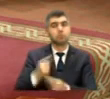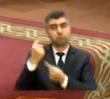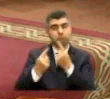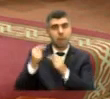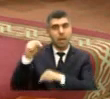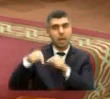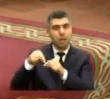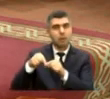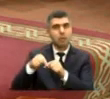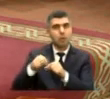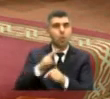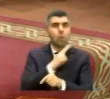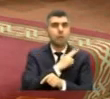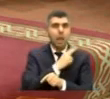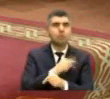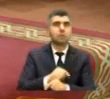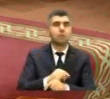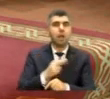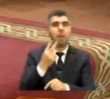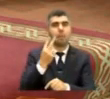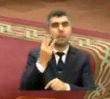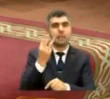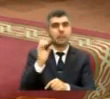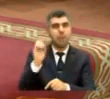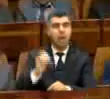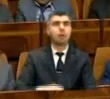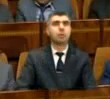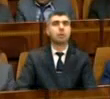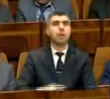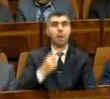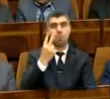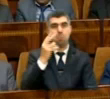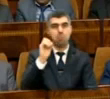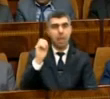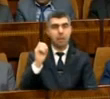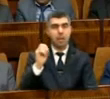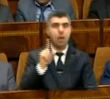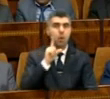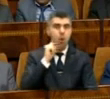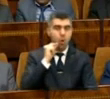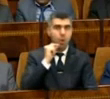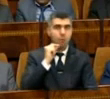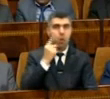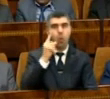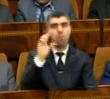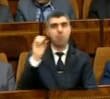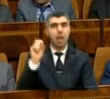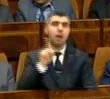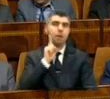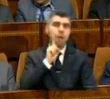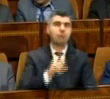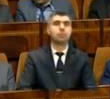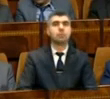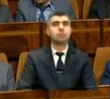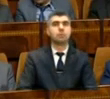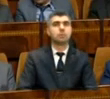المرشدين، 300 200 من الذكور و 100 من المرشدات، ولكن